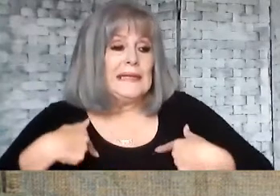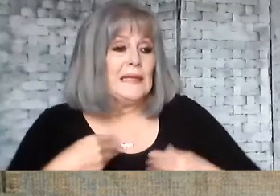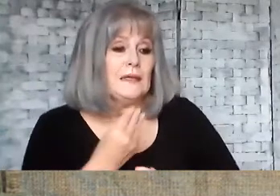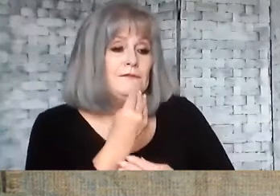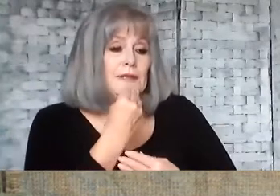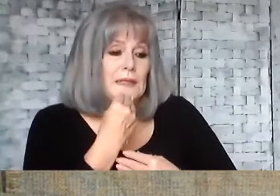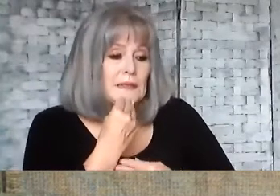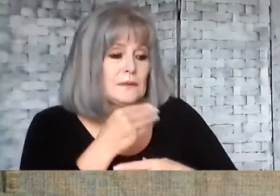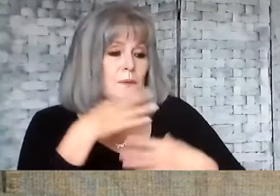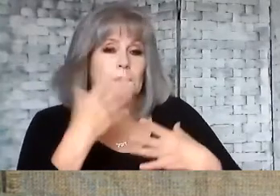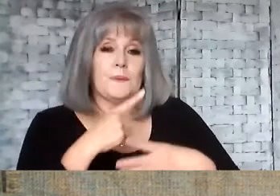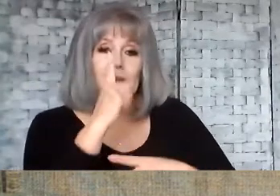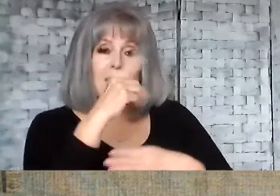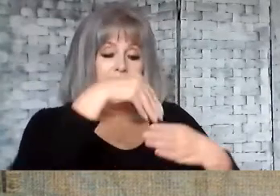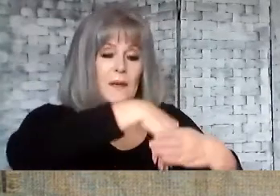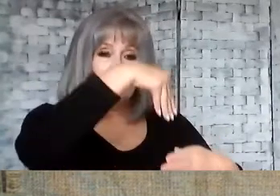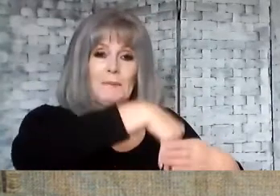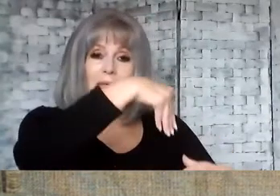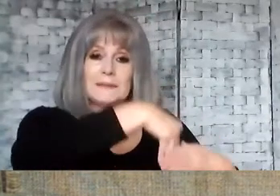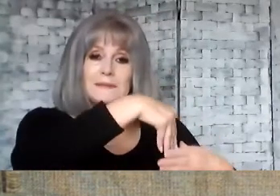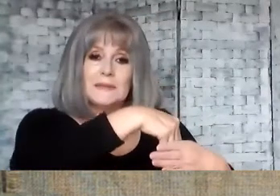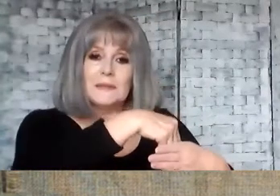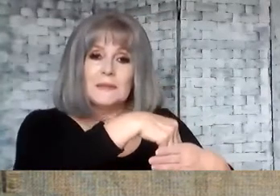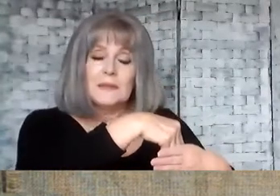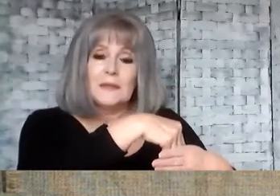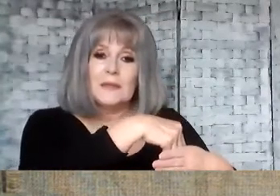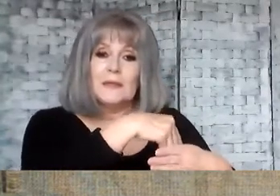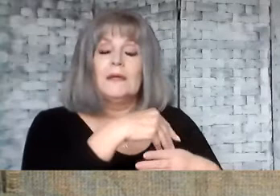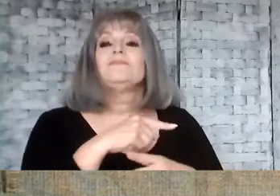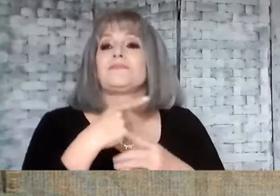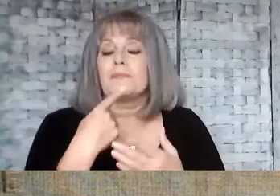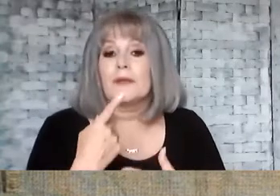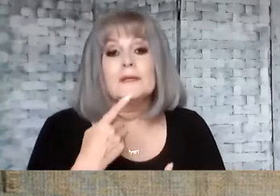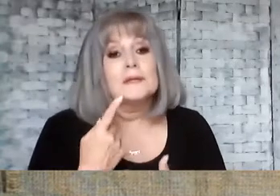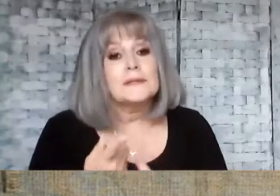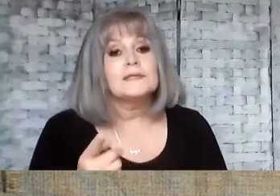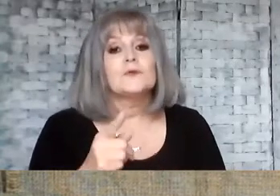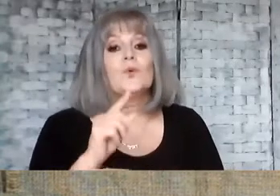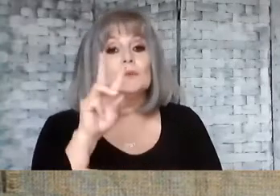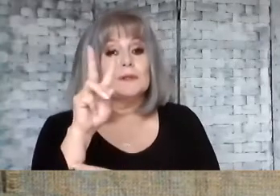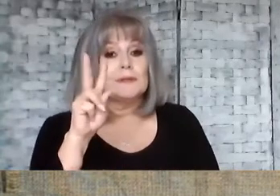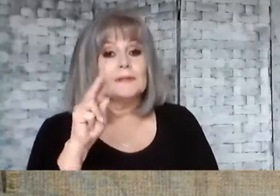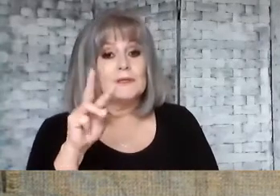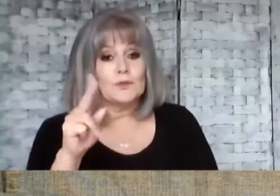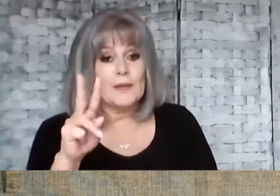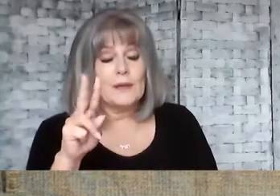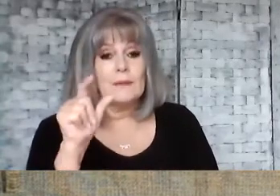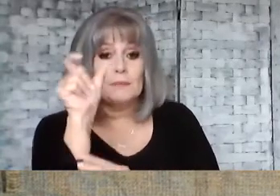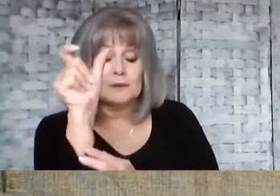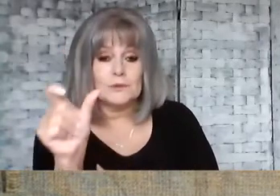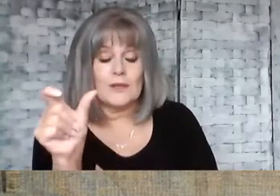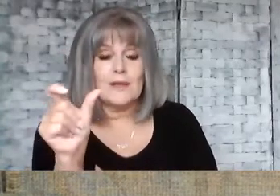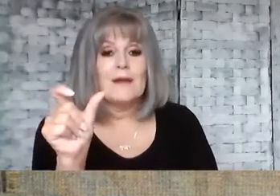En dis in hierdie story, die story van een familie, waar die story van Ananias en Safira